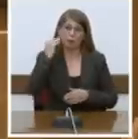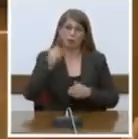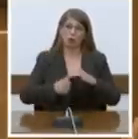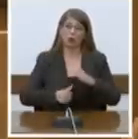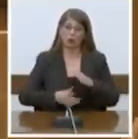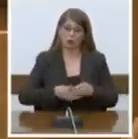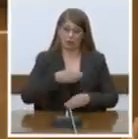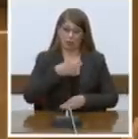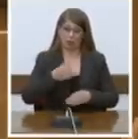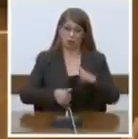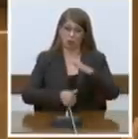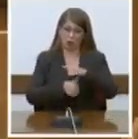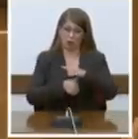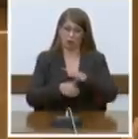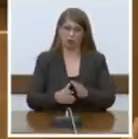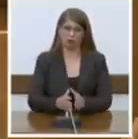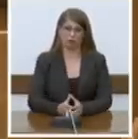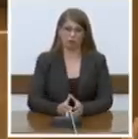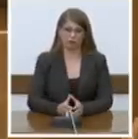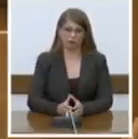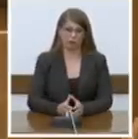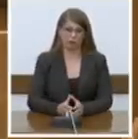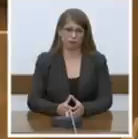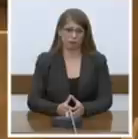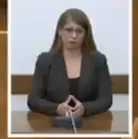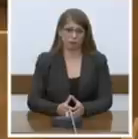Πρόεδρος, να